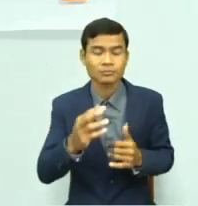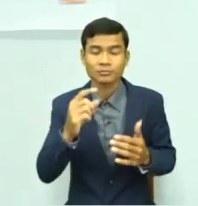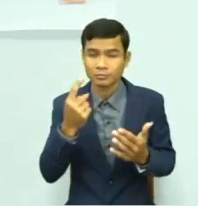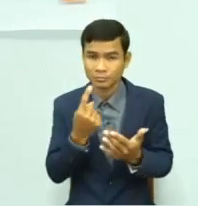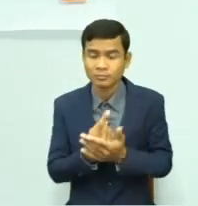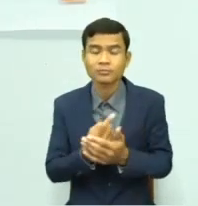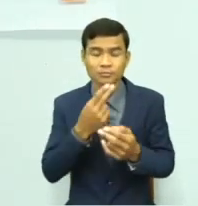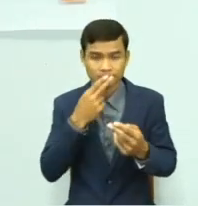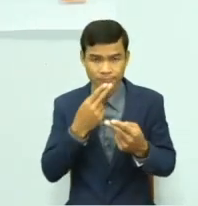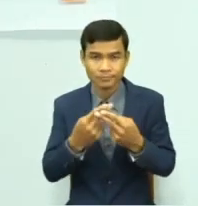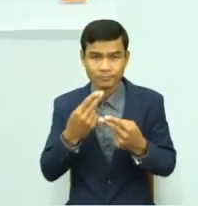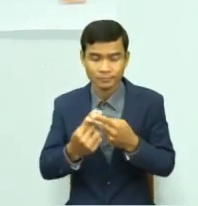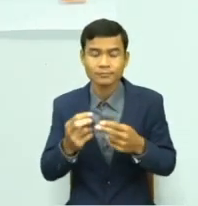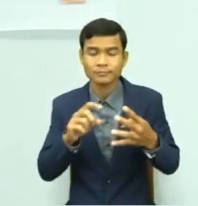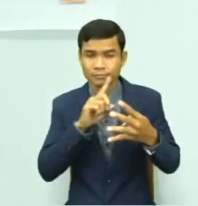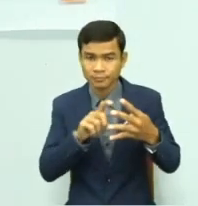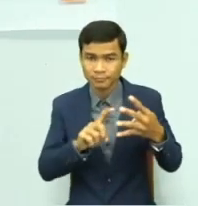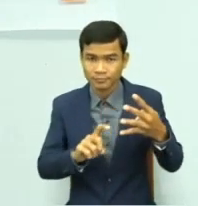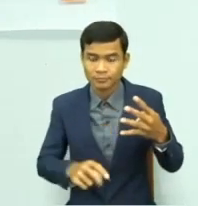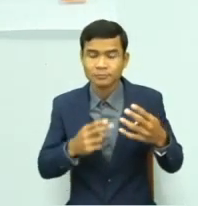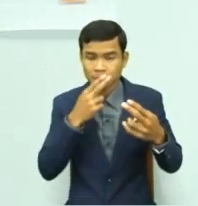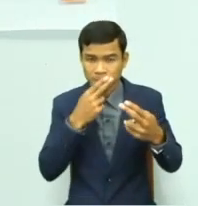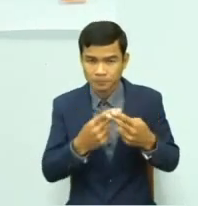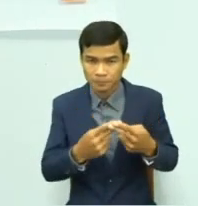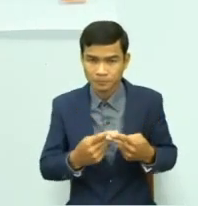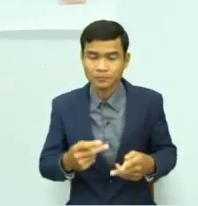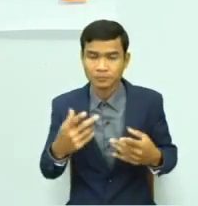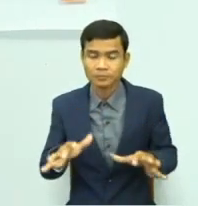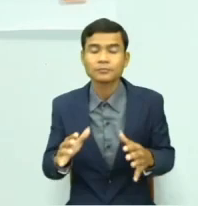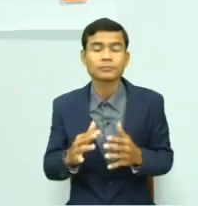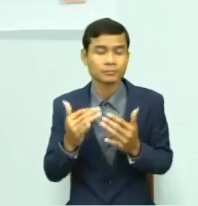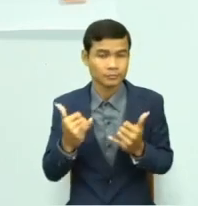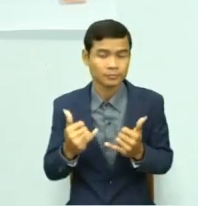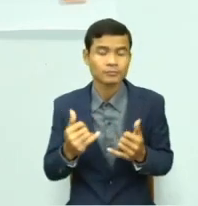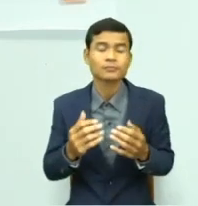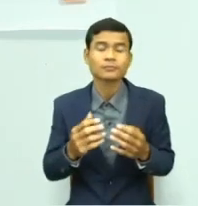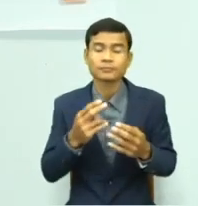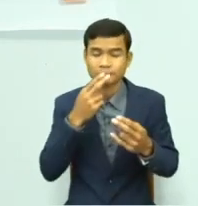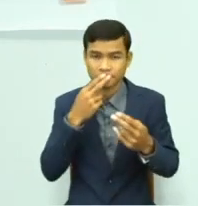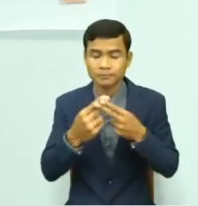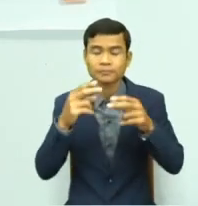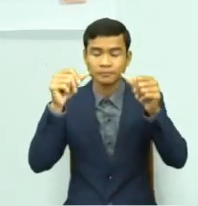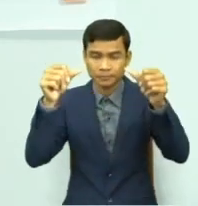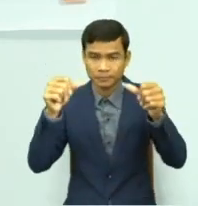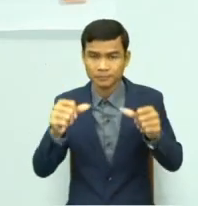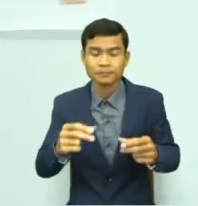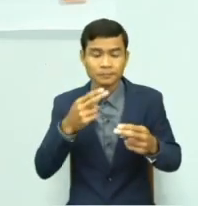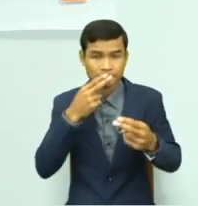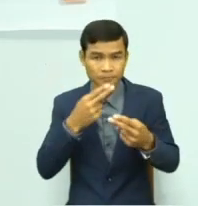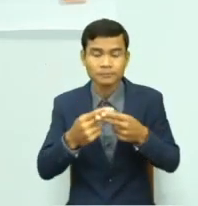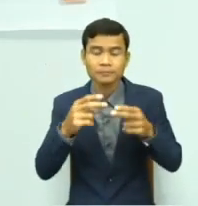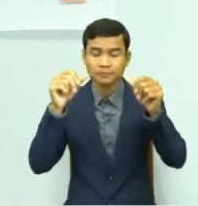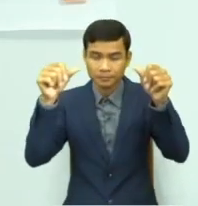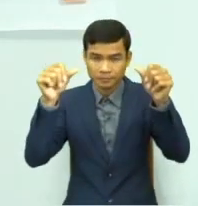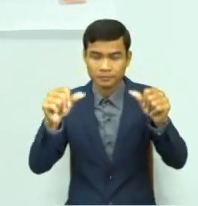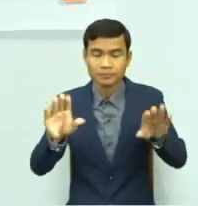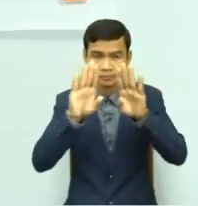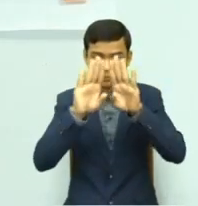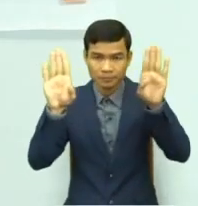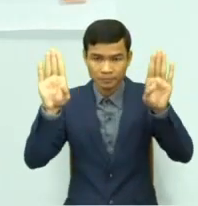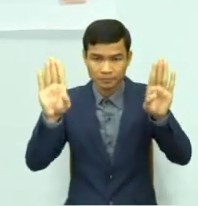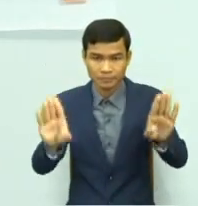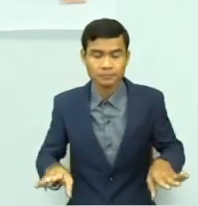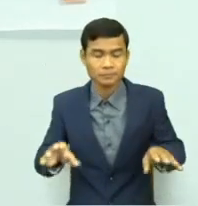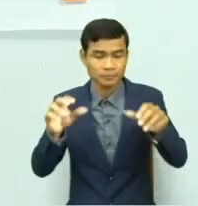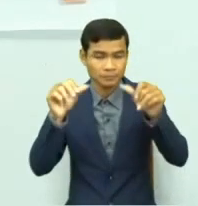rùm chlai xâm nua chứ mùi nhạc rùi rùi hài chẳng nhạc rùi miên chẳng lái xâm rạp ở con tìm tuột chẳng con chăm tìm tuột tặng ác nía nà